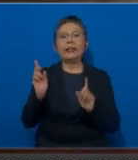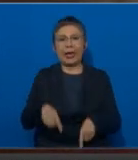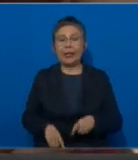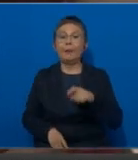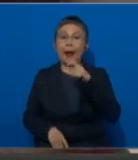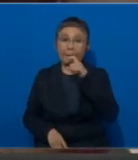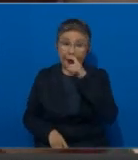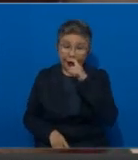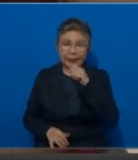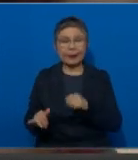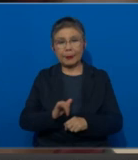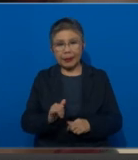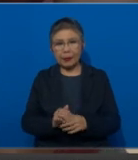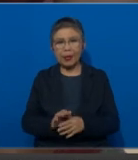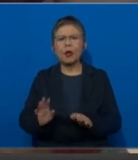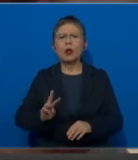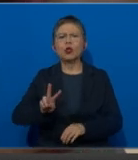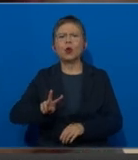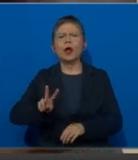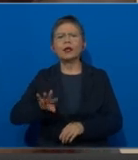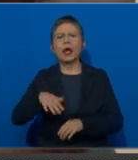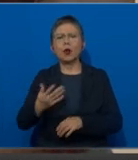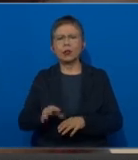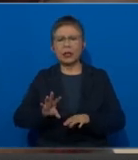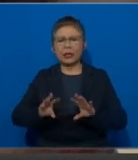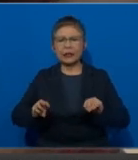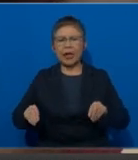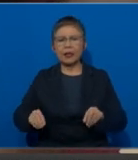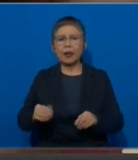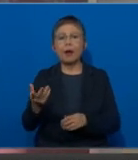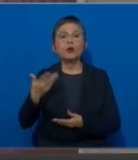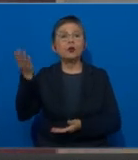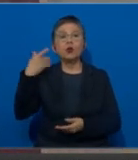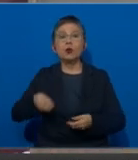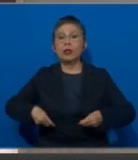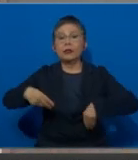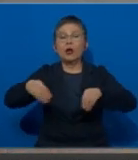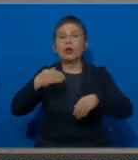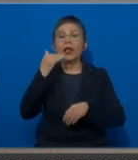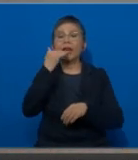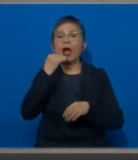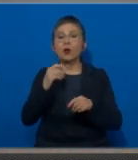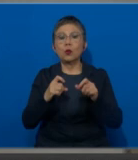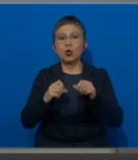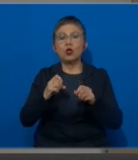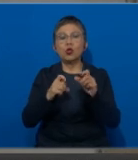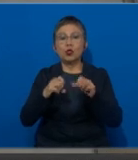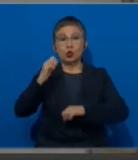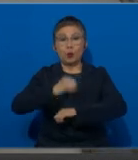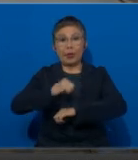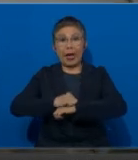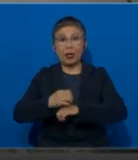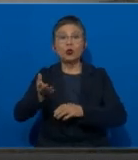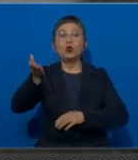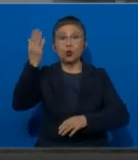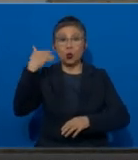tangga. Sudah 2 tahun ini pula Nawi yang bekerja sebagai pedagang tahu Sumedang di sekitar Mustika Jaya, Rawak Lumbu hingga Narogong